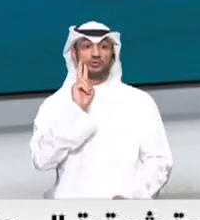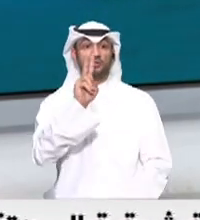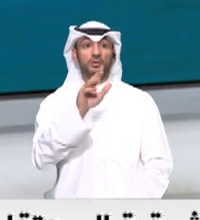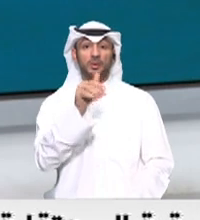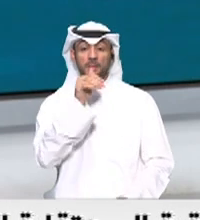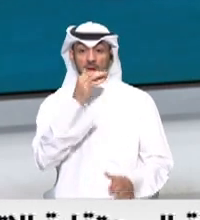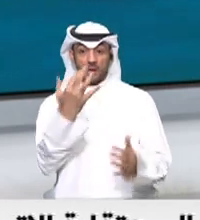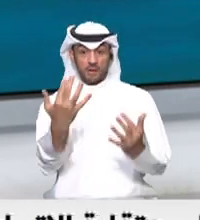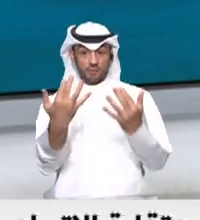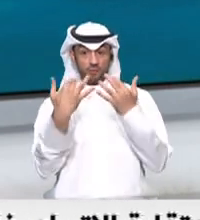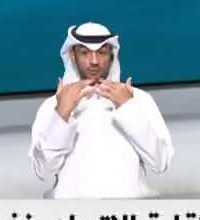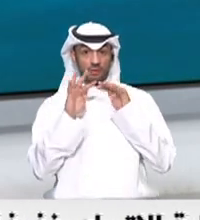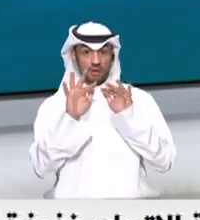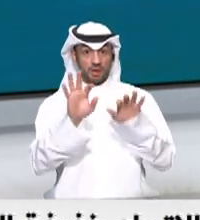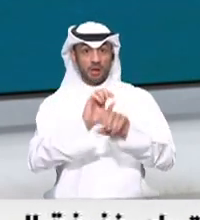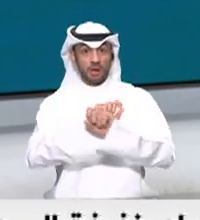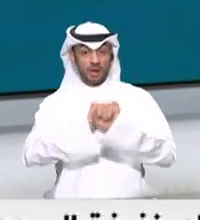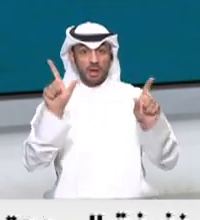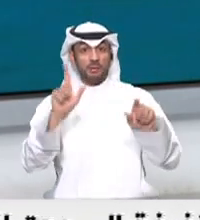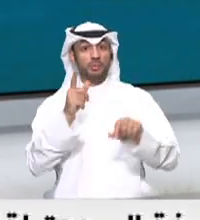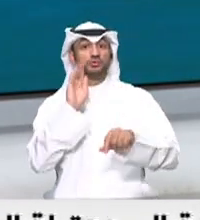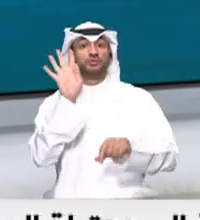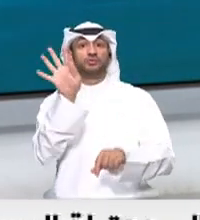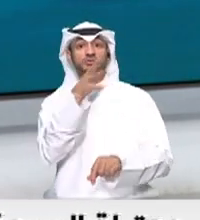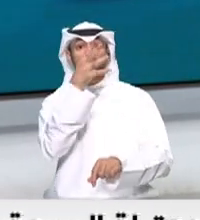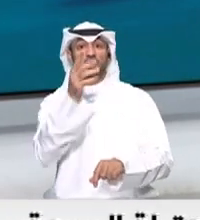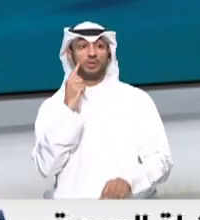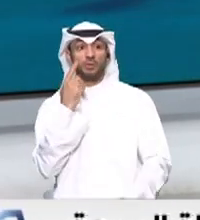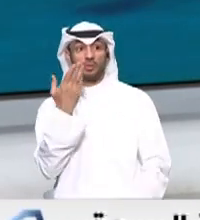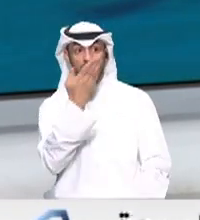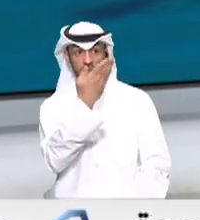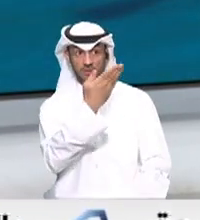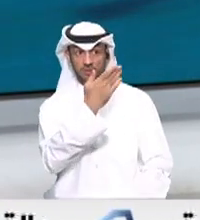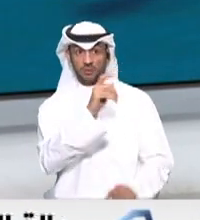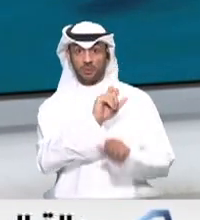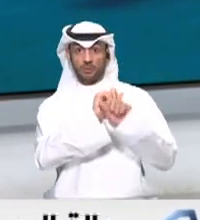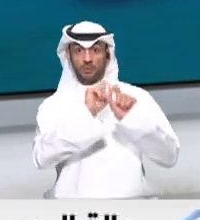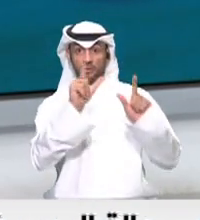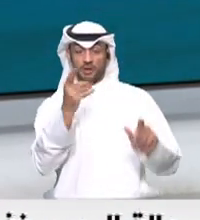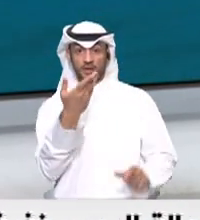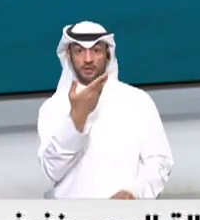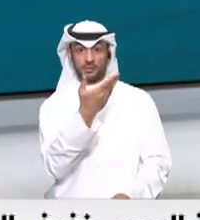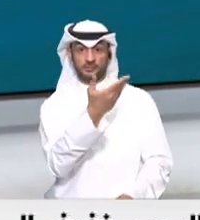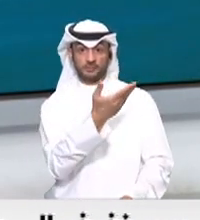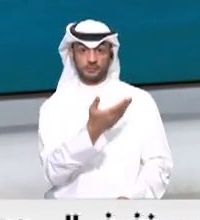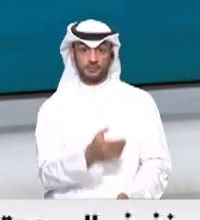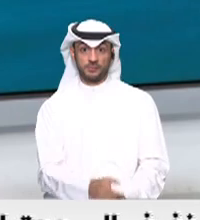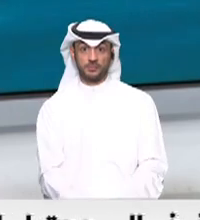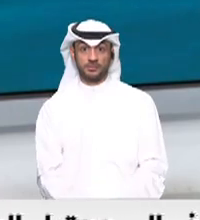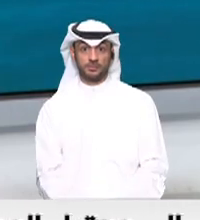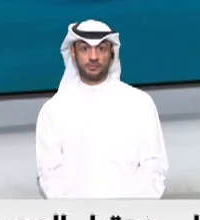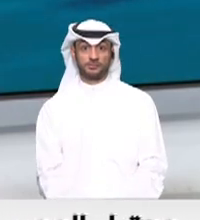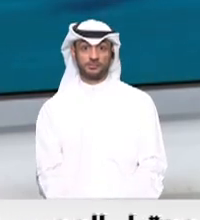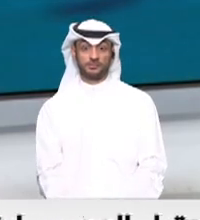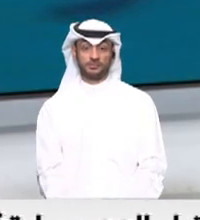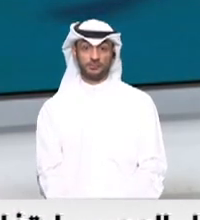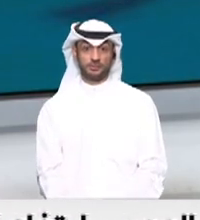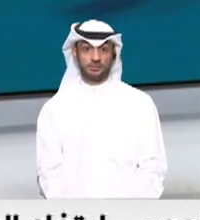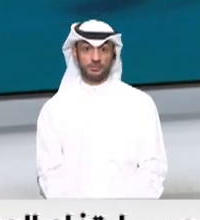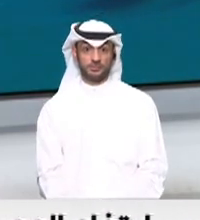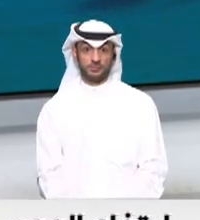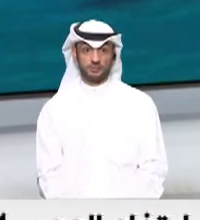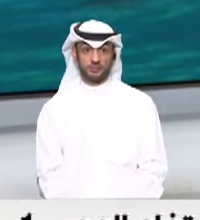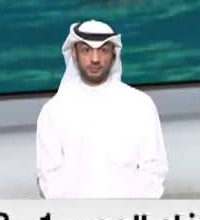صباحا والمد الثاني الساعه 5 و18 دقيقه مساء والجزر الاول الساعه 10 و35 دقيقه صباحا والجزر الثاني الساعه